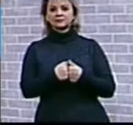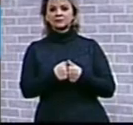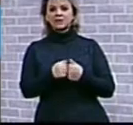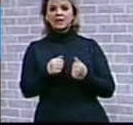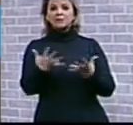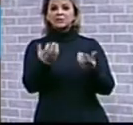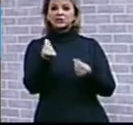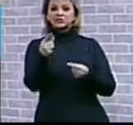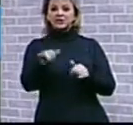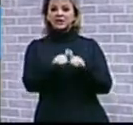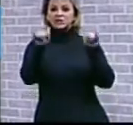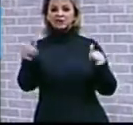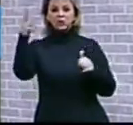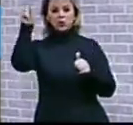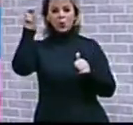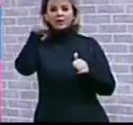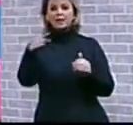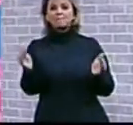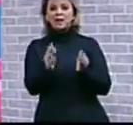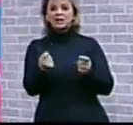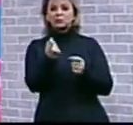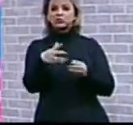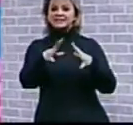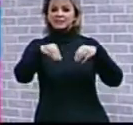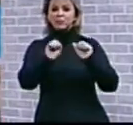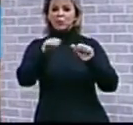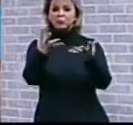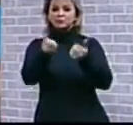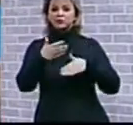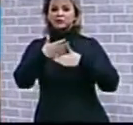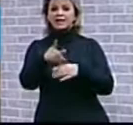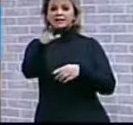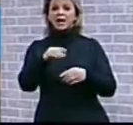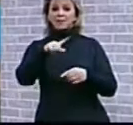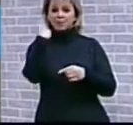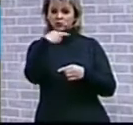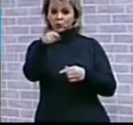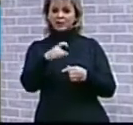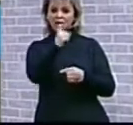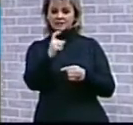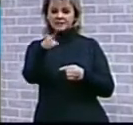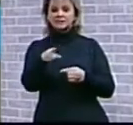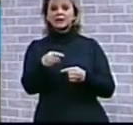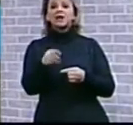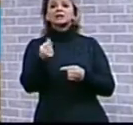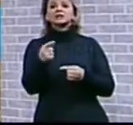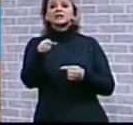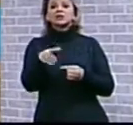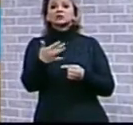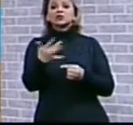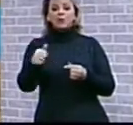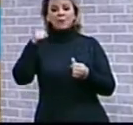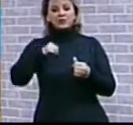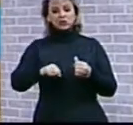Бери деньги и разводи кроликов. Малоимущие семьи могут получить помощь на подсобное хозяйство. У них немножко прослойка